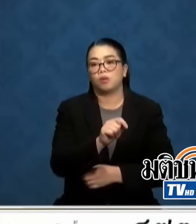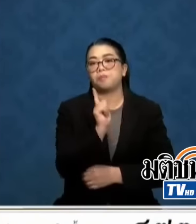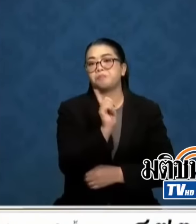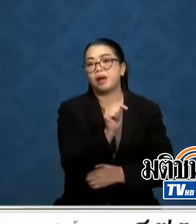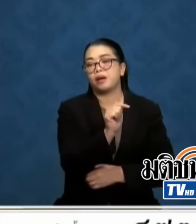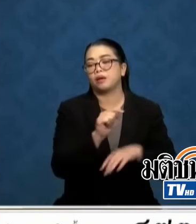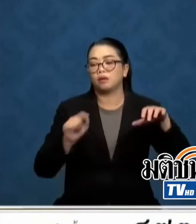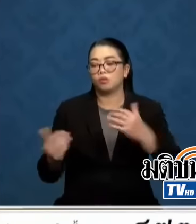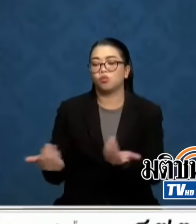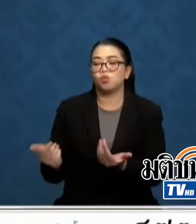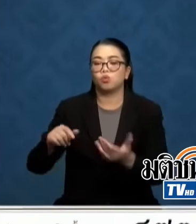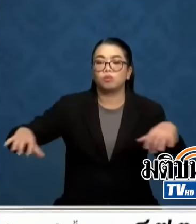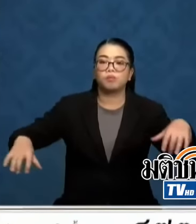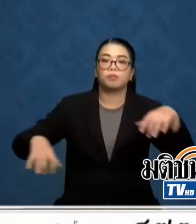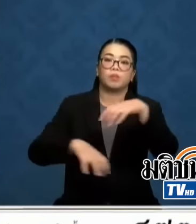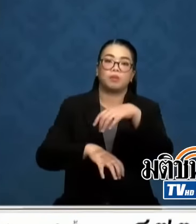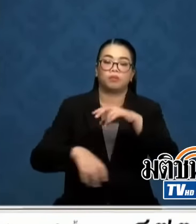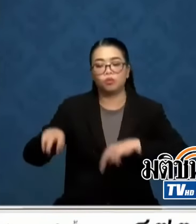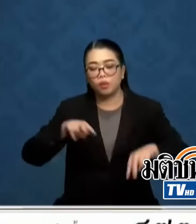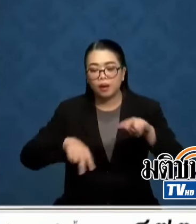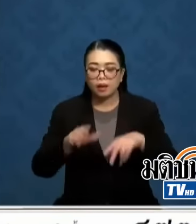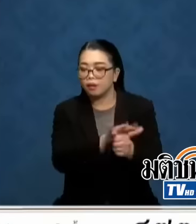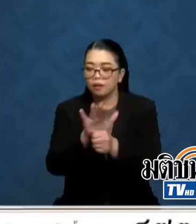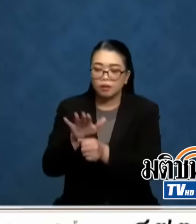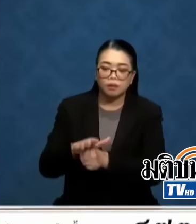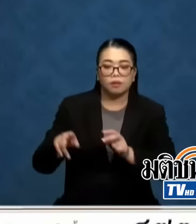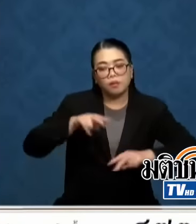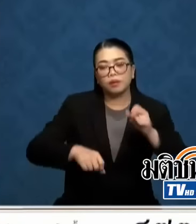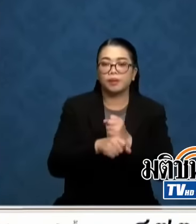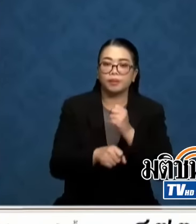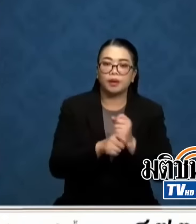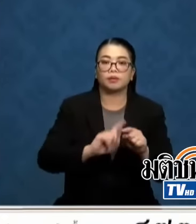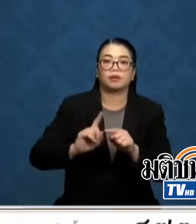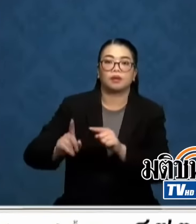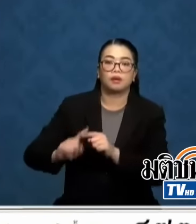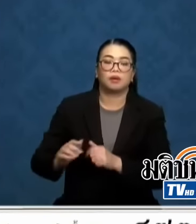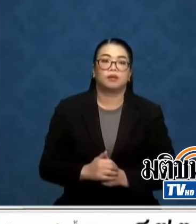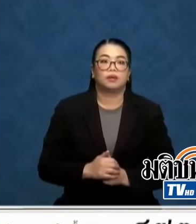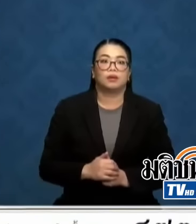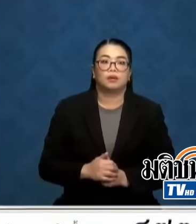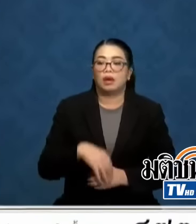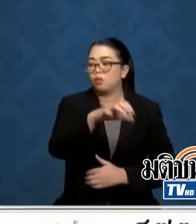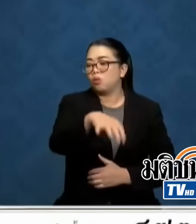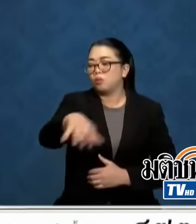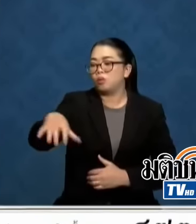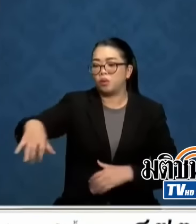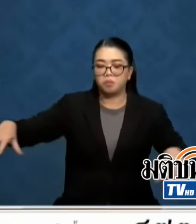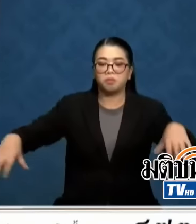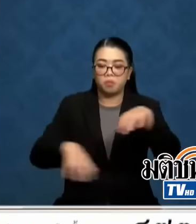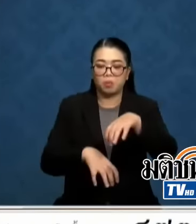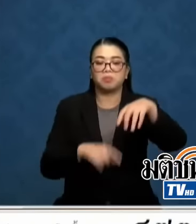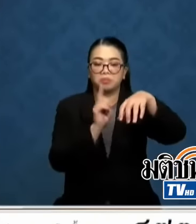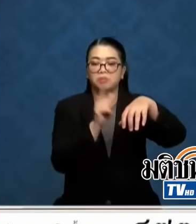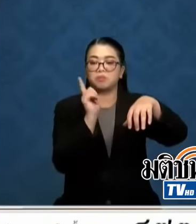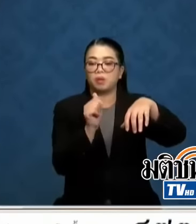แม่แม่ในการที่จะทำงานให้คนอื่นหน่วยงานอื่นอยู่ภายใต้ต้องฟังกรมน